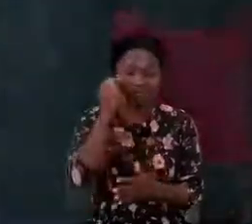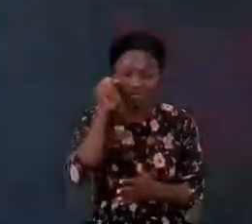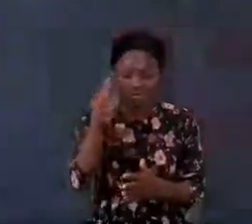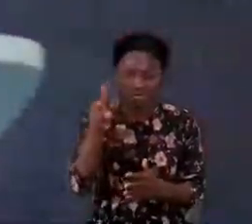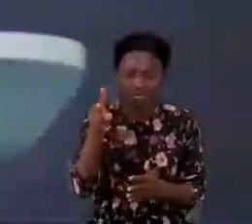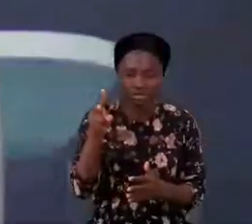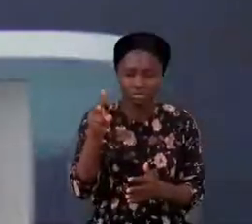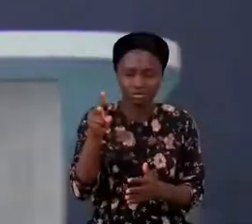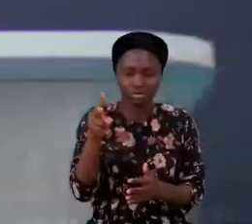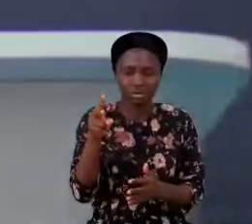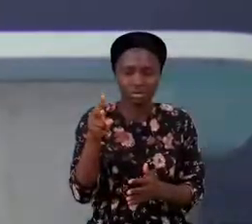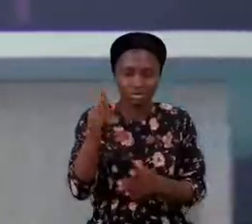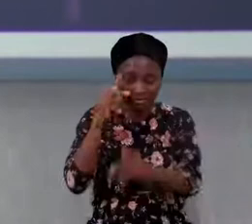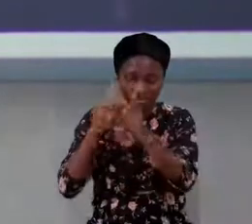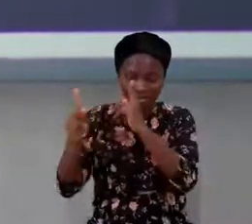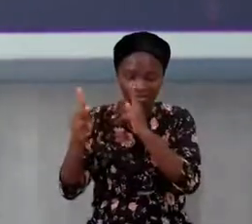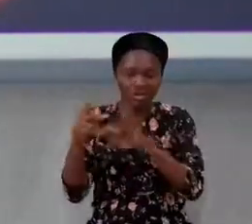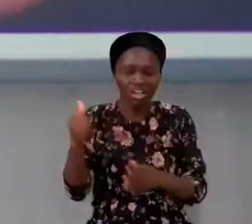puissance. Seigneur, je prie,